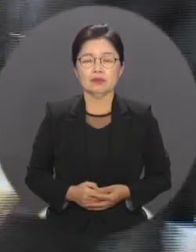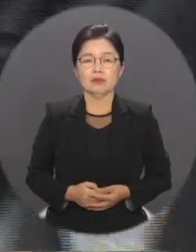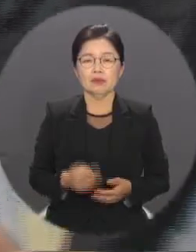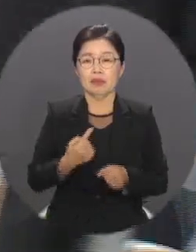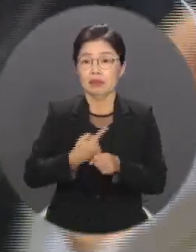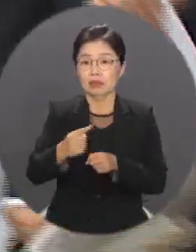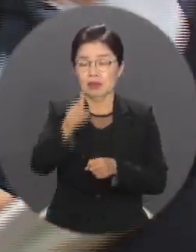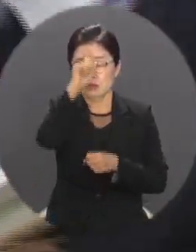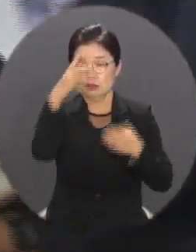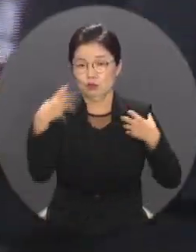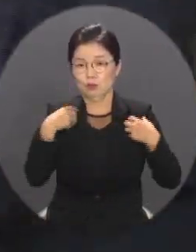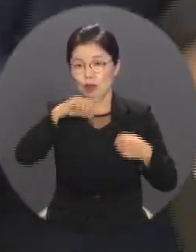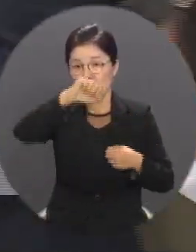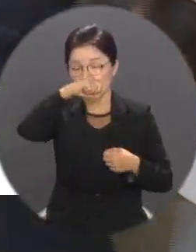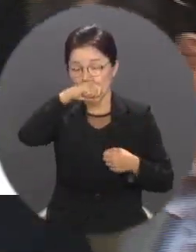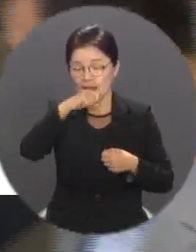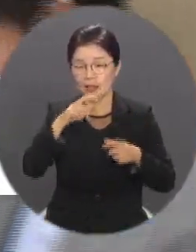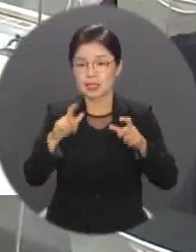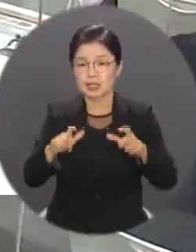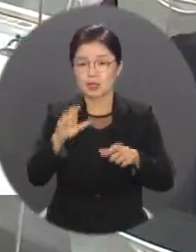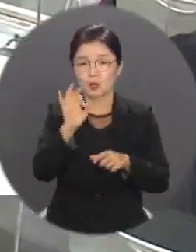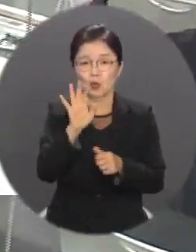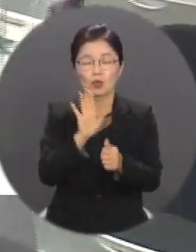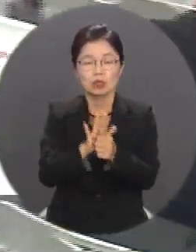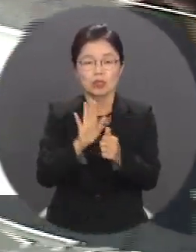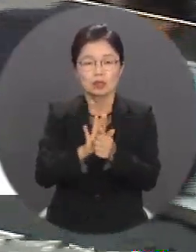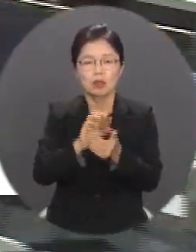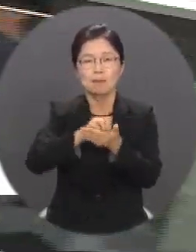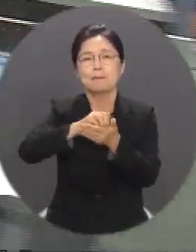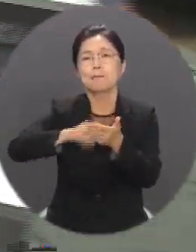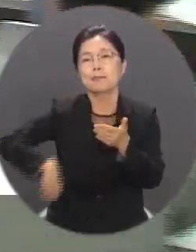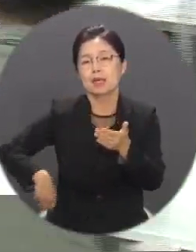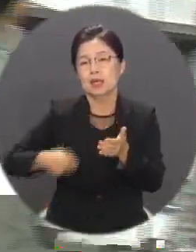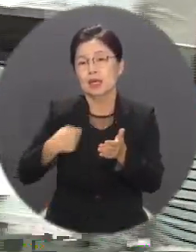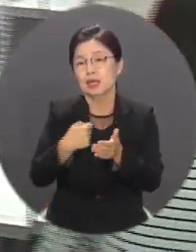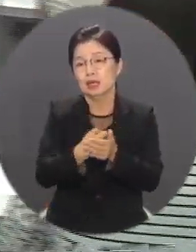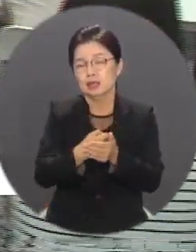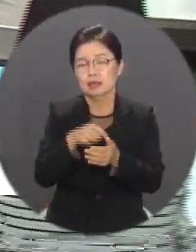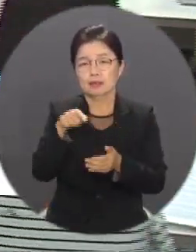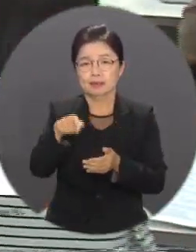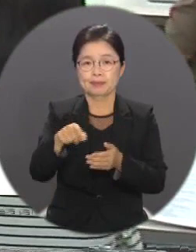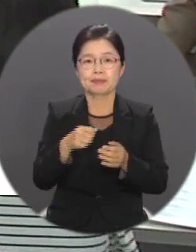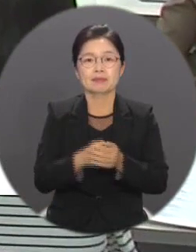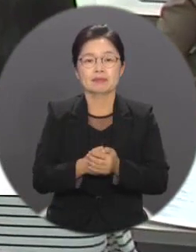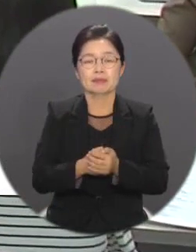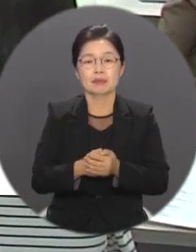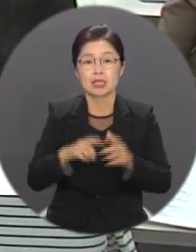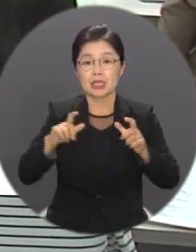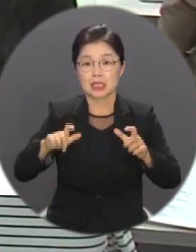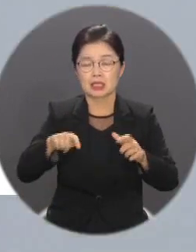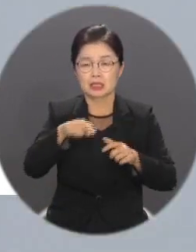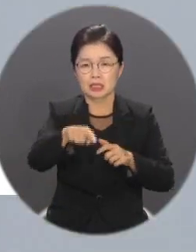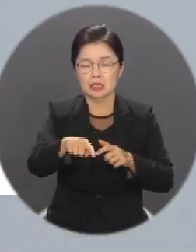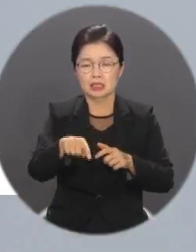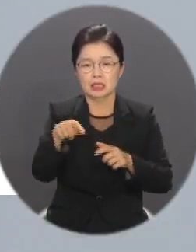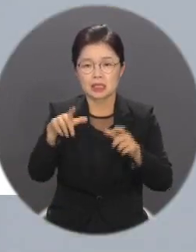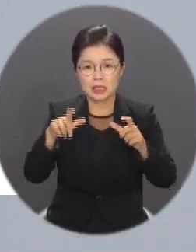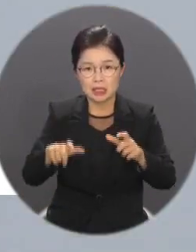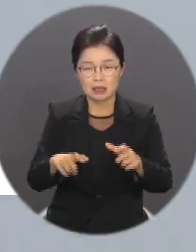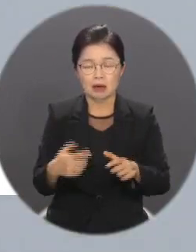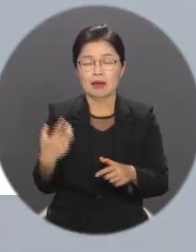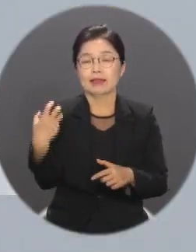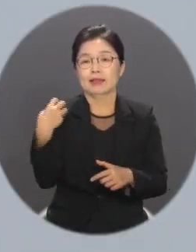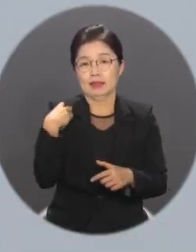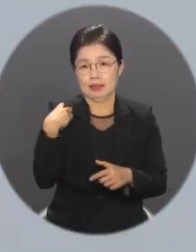내년도 정부 예상한 의 지역화폐 국비지원을 전액 삭감해버린 윤석열 정부 지옥 앞에는 본래 지자체 고유의 사업이라고